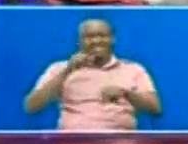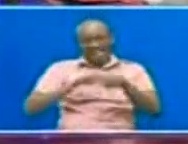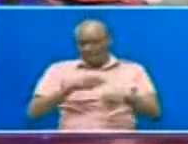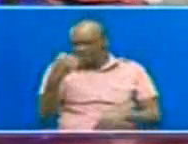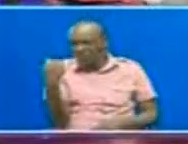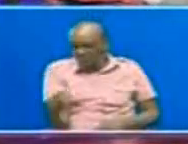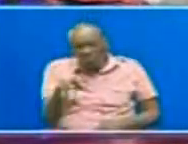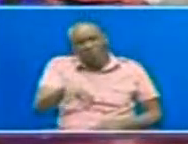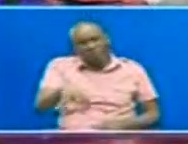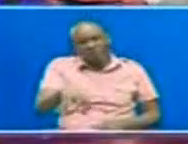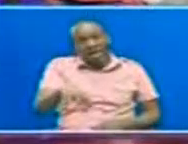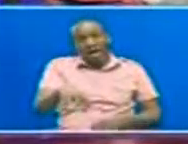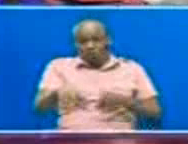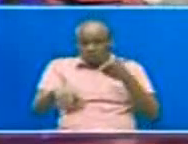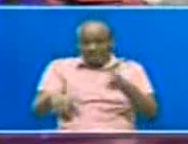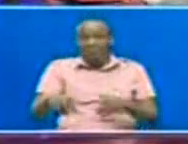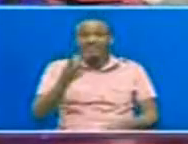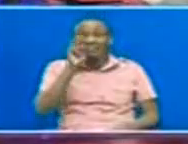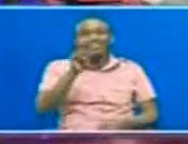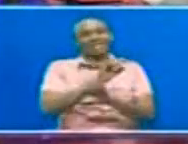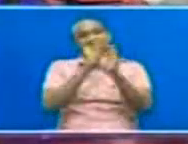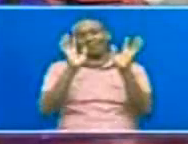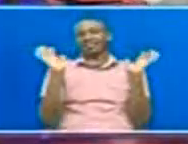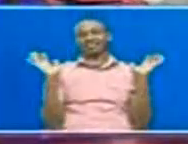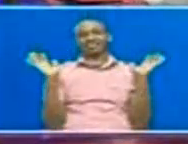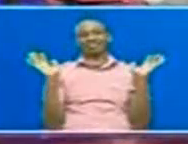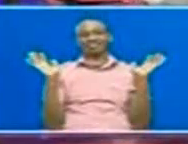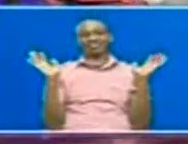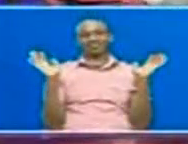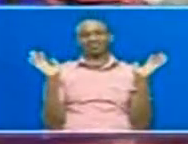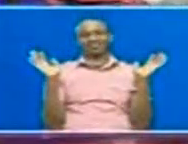childhood. Today I have seen him live.